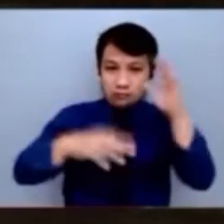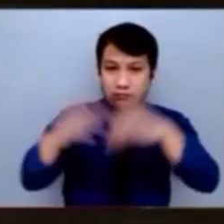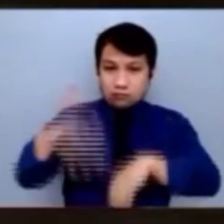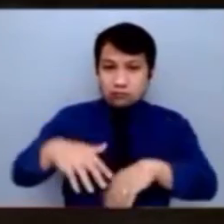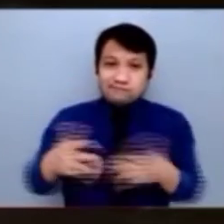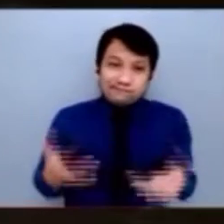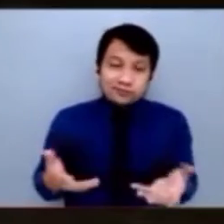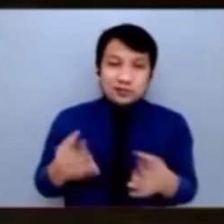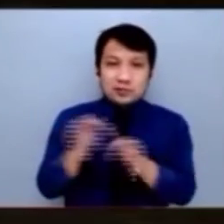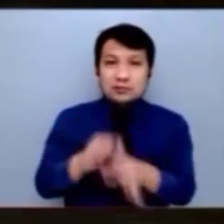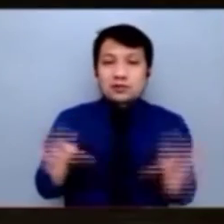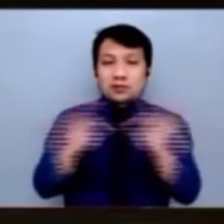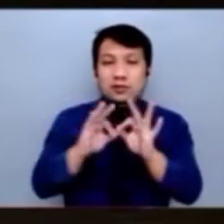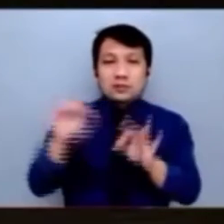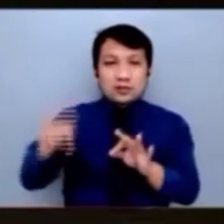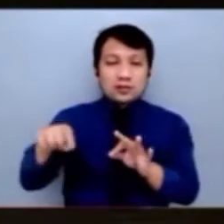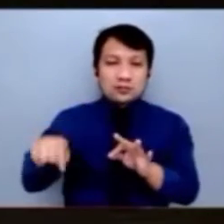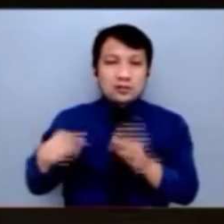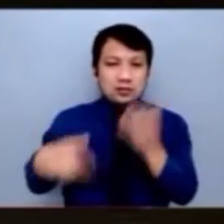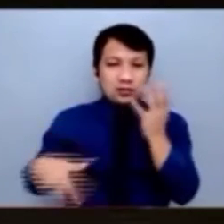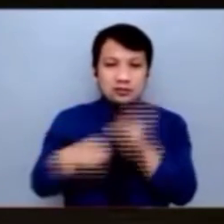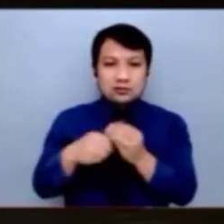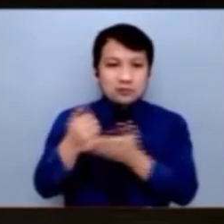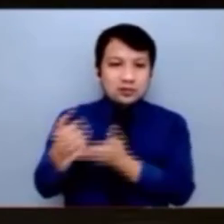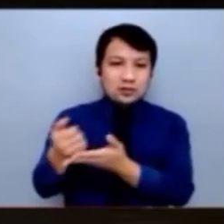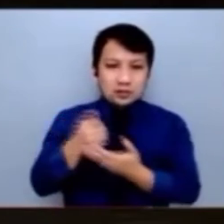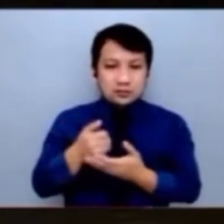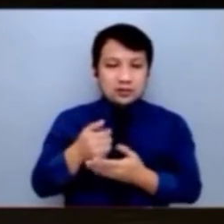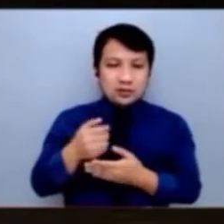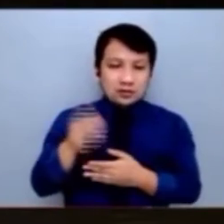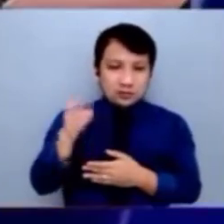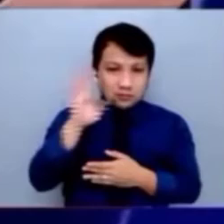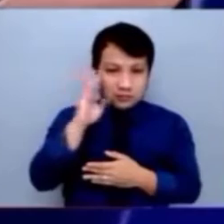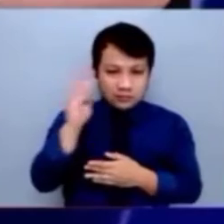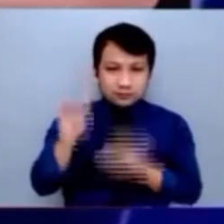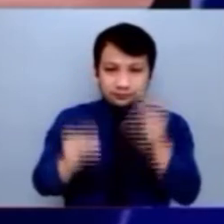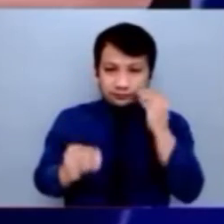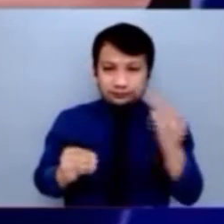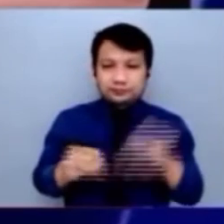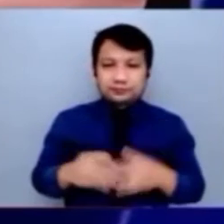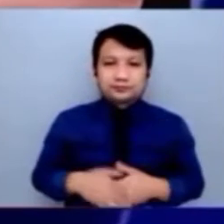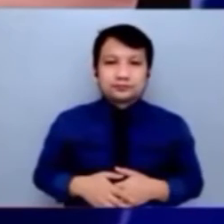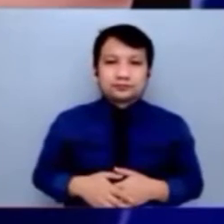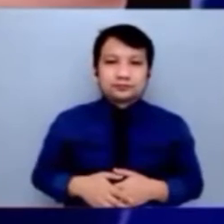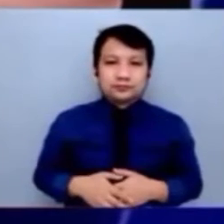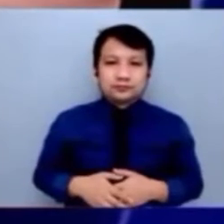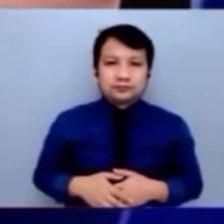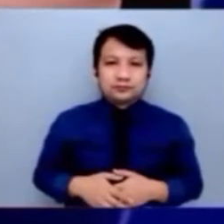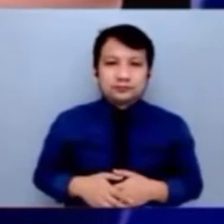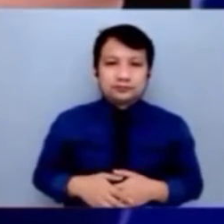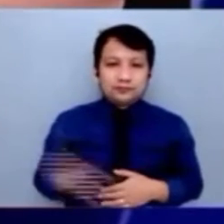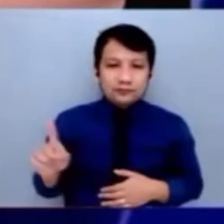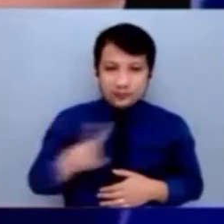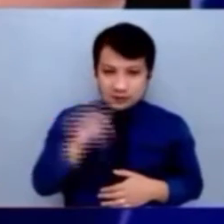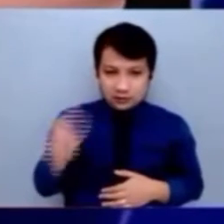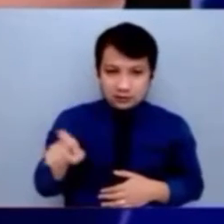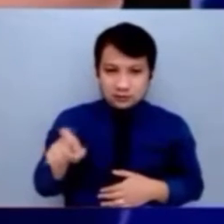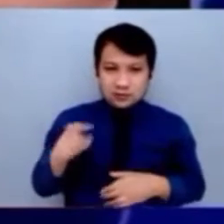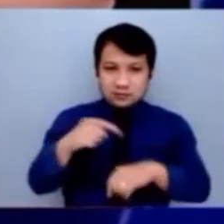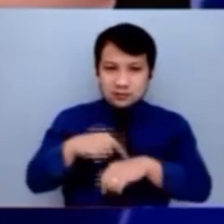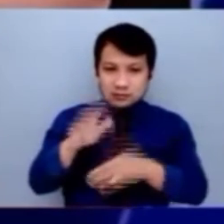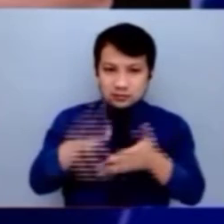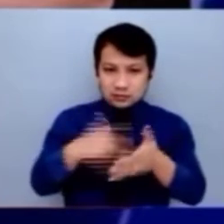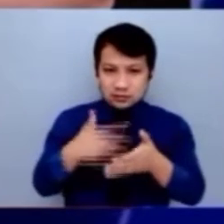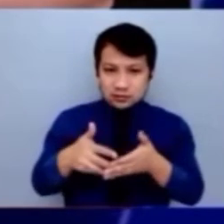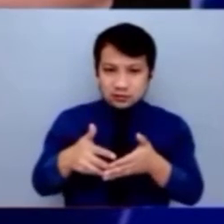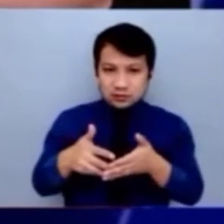kailangan talaga nila ng additional help dito, Bok at Mayan. Okay, Bok, isa pa tanong sa akin. May idea na ba tayo kung anong timetable para magkaroon ulit ng